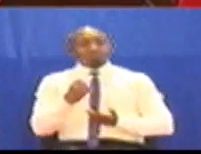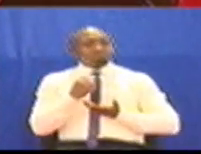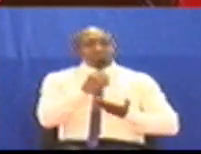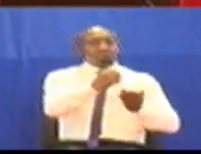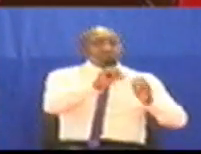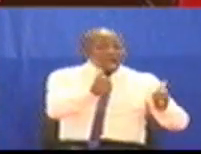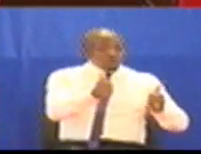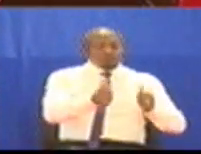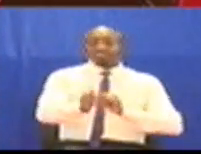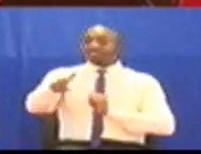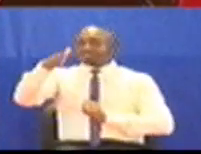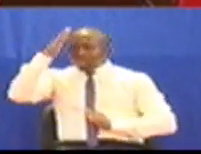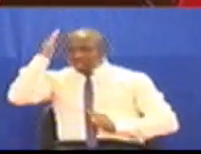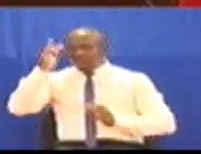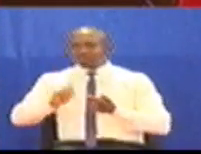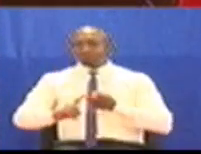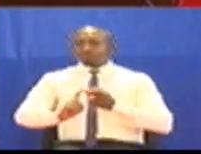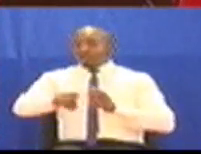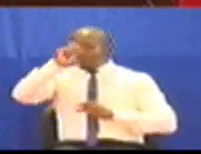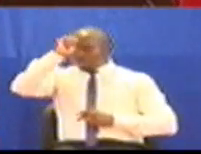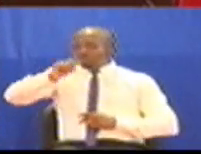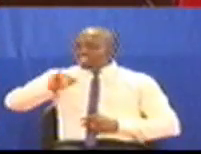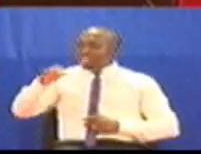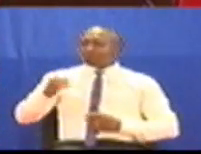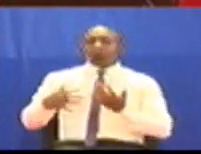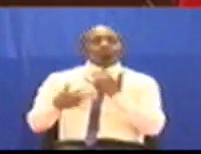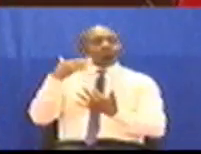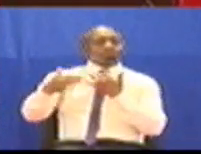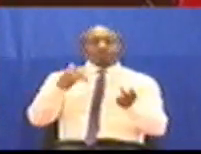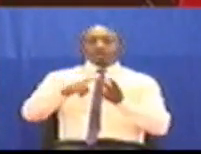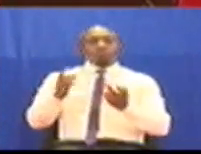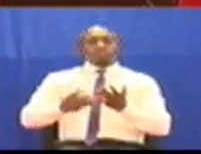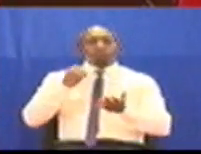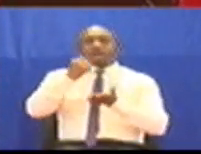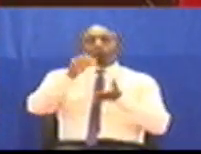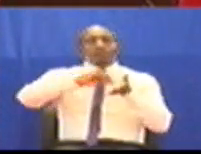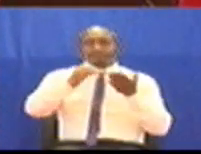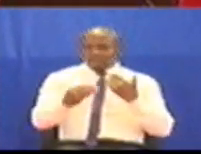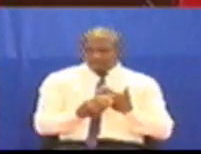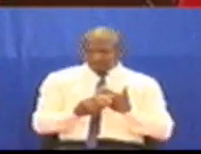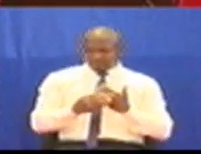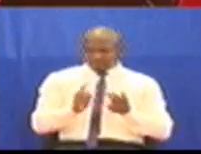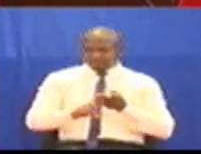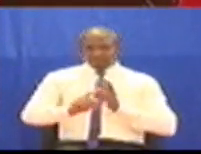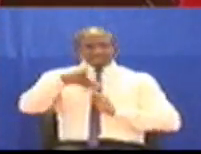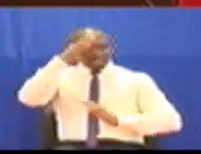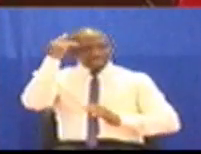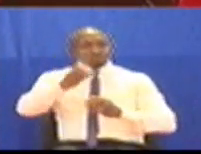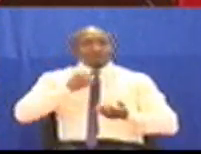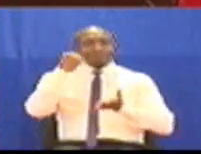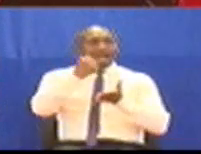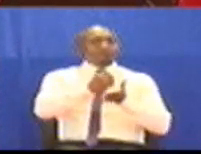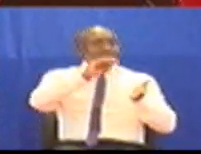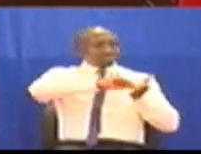fedha, serikali mheshimiwa Jafo aje atueleze anazichukulia hatua gani. Serikali inachukua hatua gani kwa